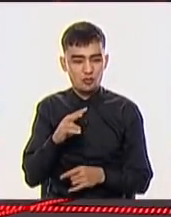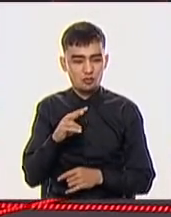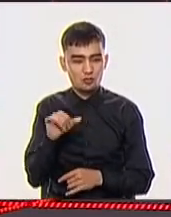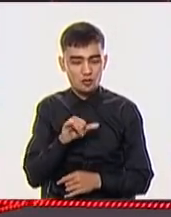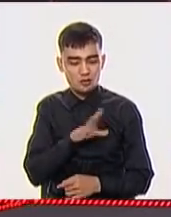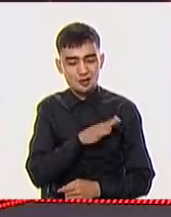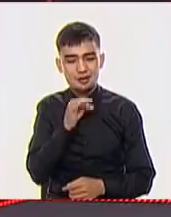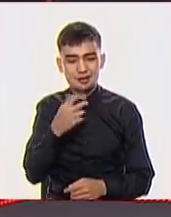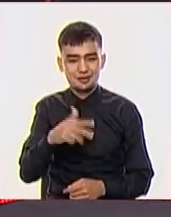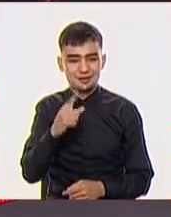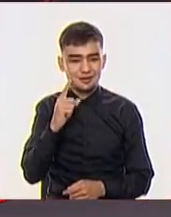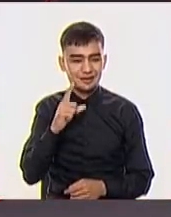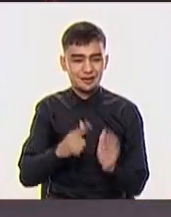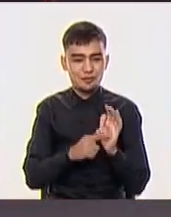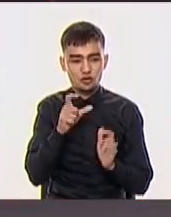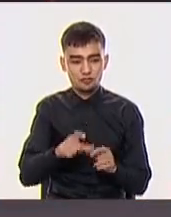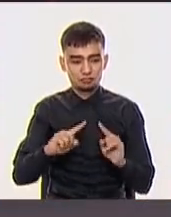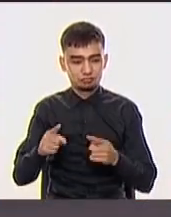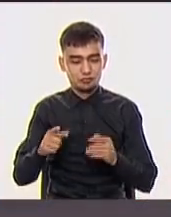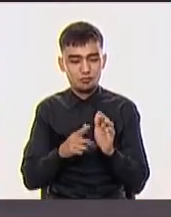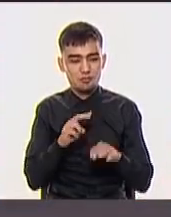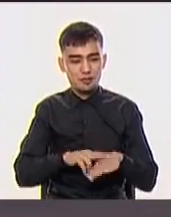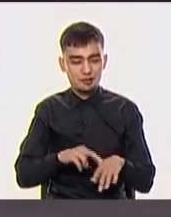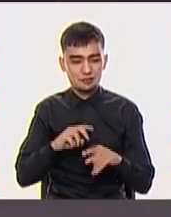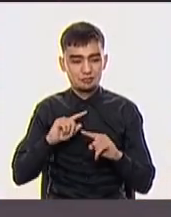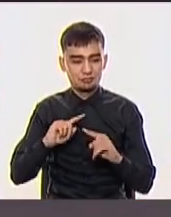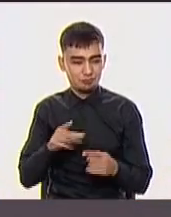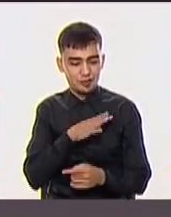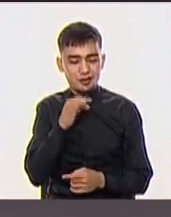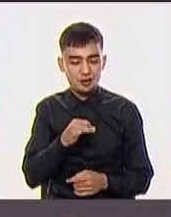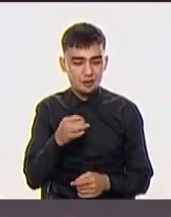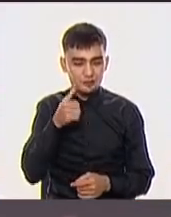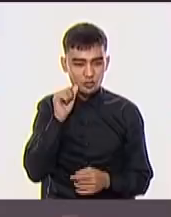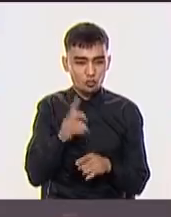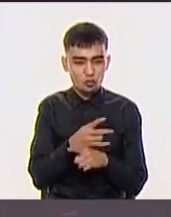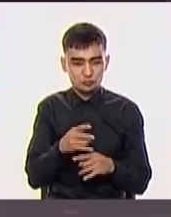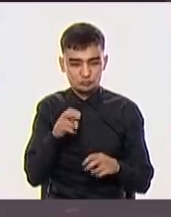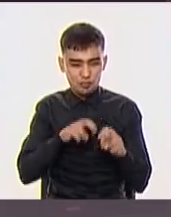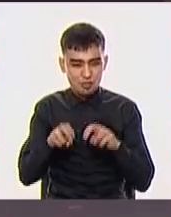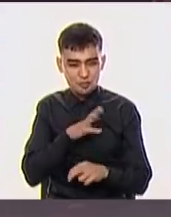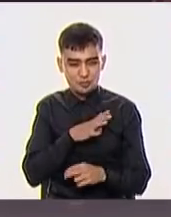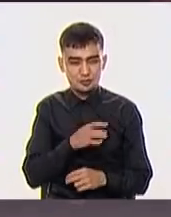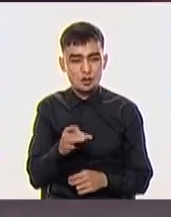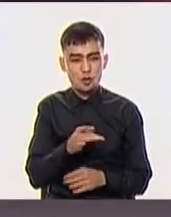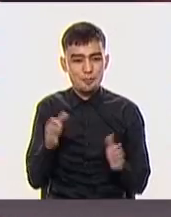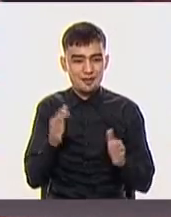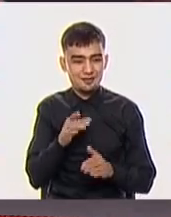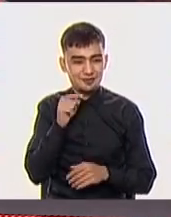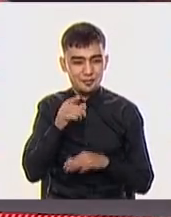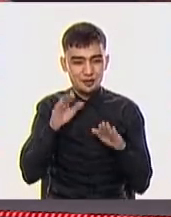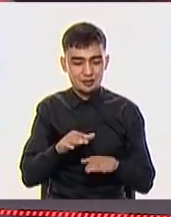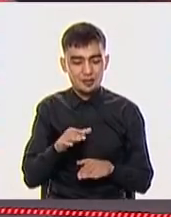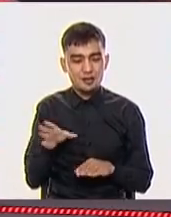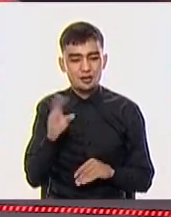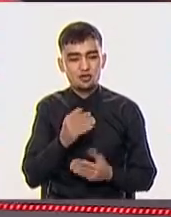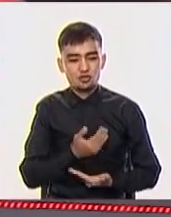37 адамды полицияға тапсырды. Ал кеше түнде әр бұрышынан бөтен адамдар жер шұқып ұн тағы іздеп жүрген шағын ауданға кинологтар келді. Бірақ